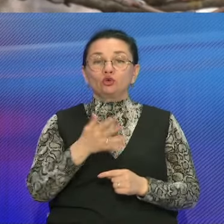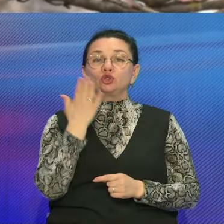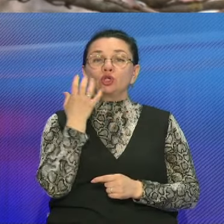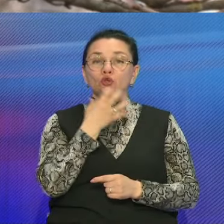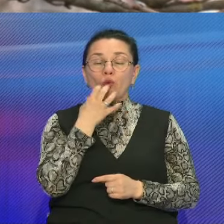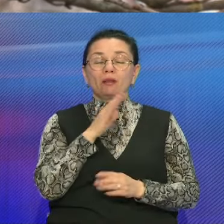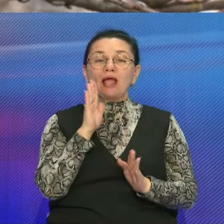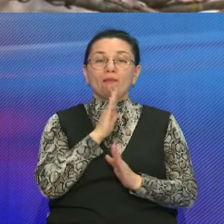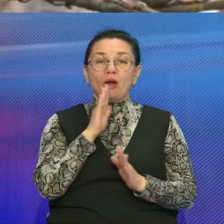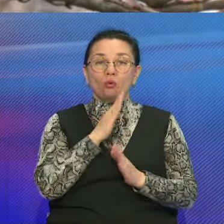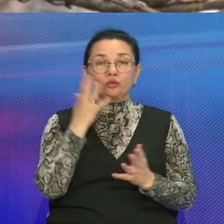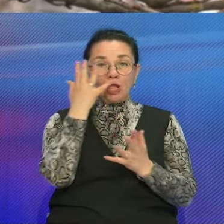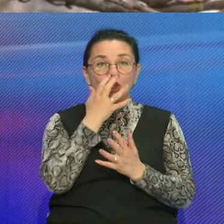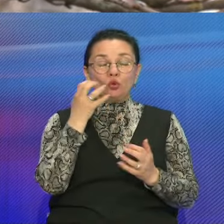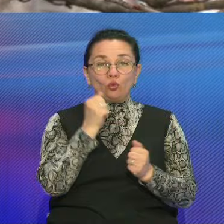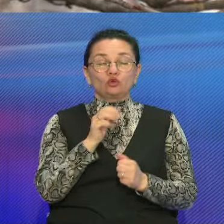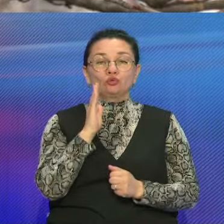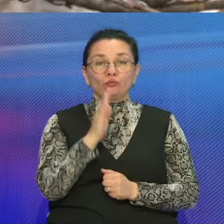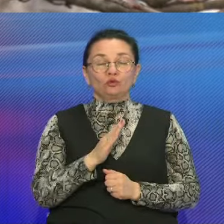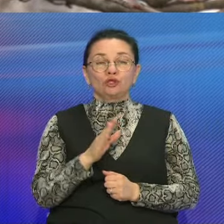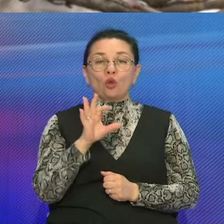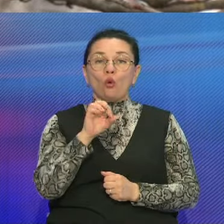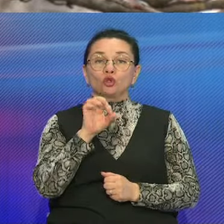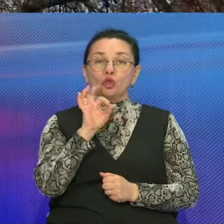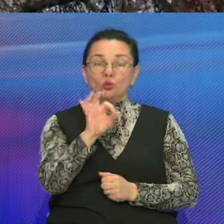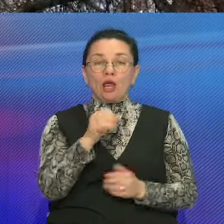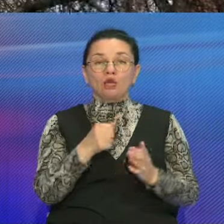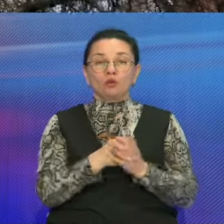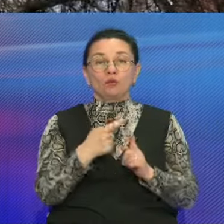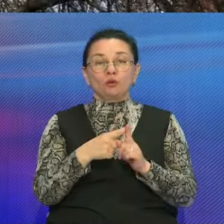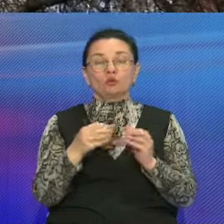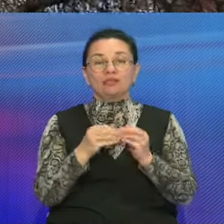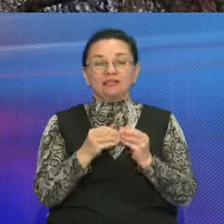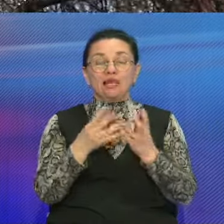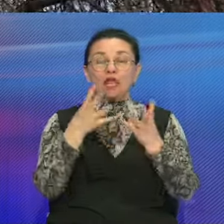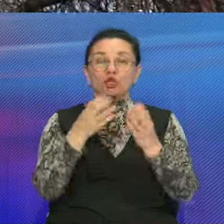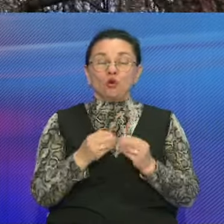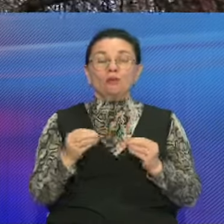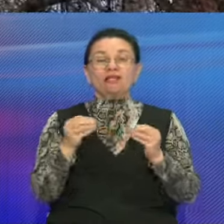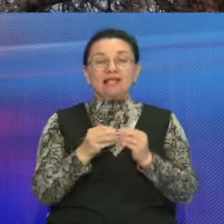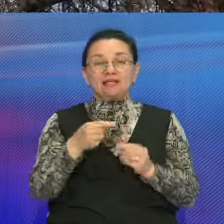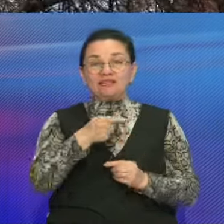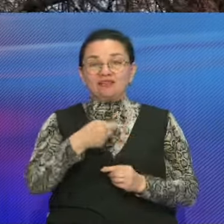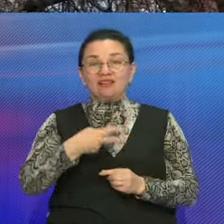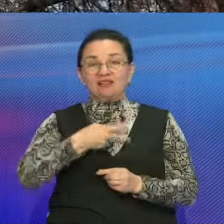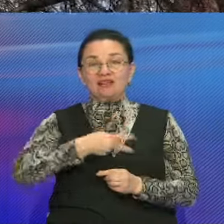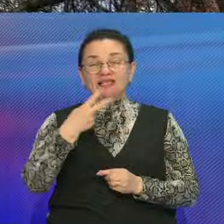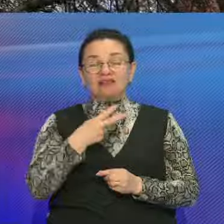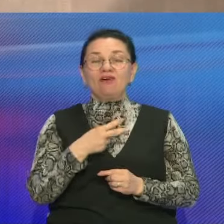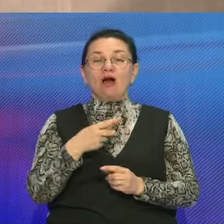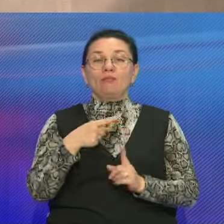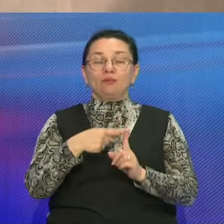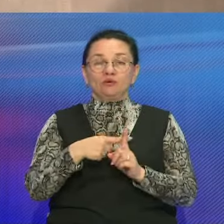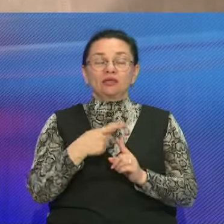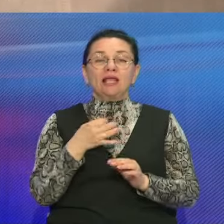надвор'я. Ночі температура повітря буде від 0 до плюс 10. Днем 10-22 градуси со знаком плюс.